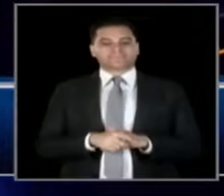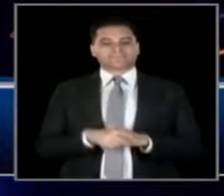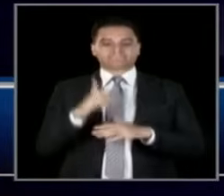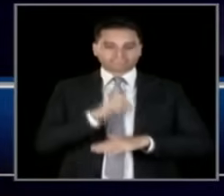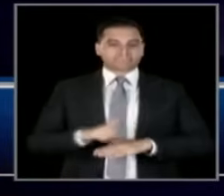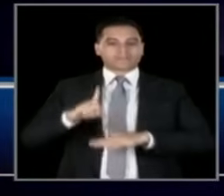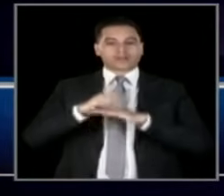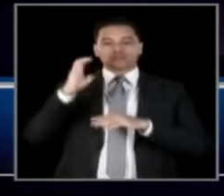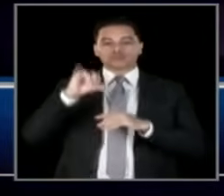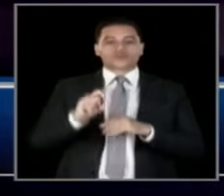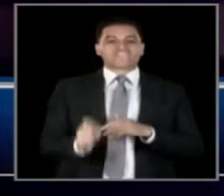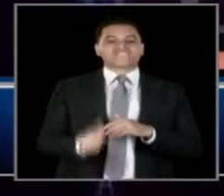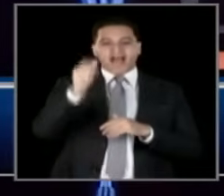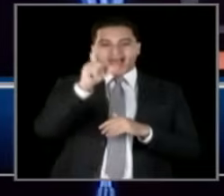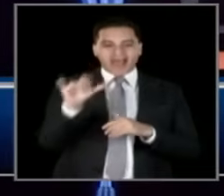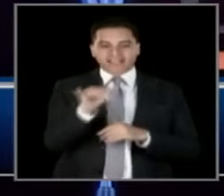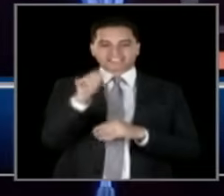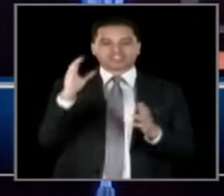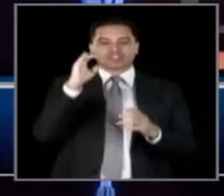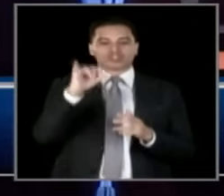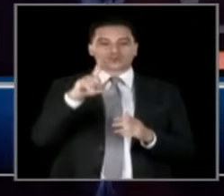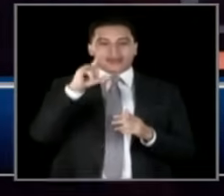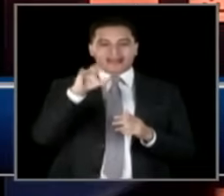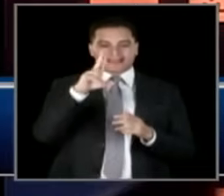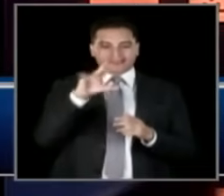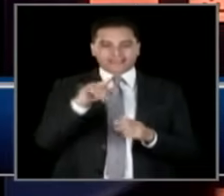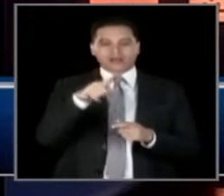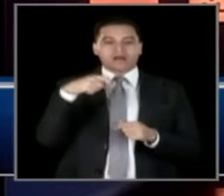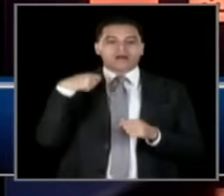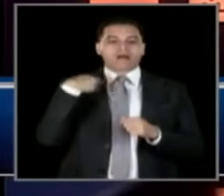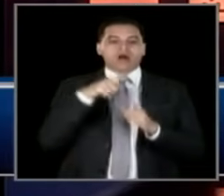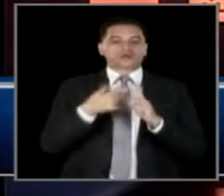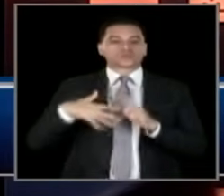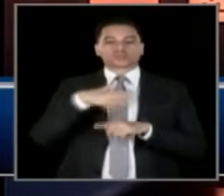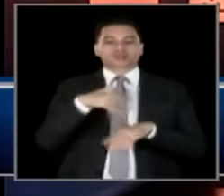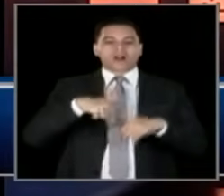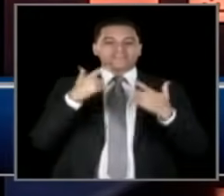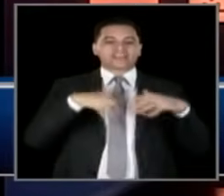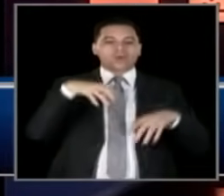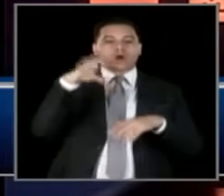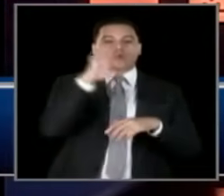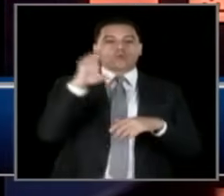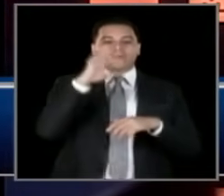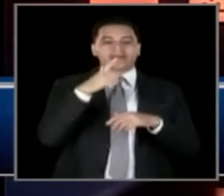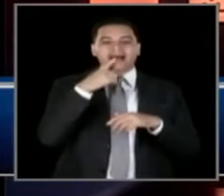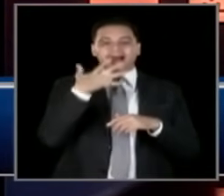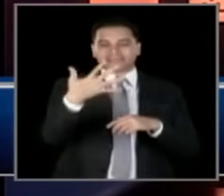تولى جوفاني جوليتي منصب رئيس وزراء إحدى الدول